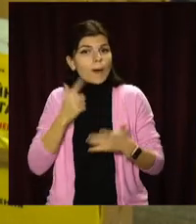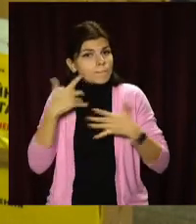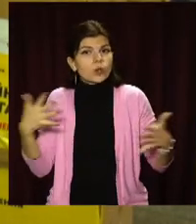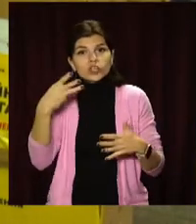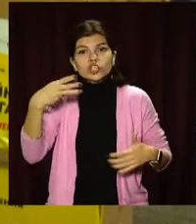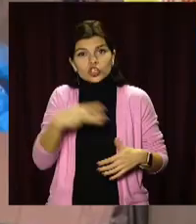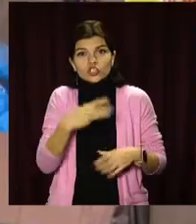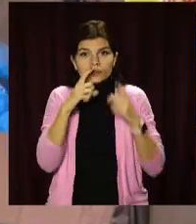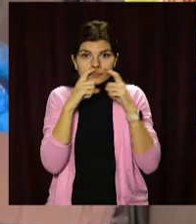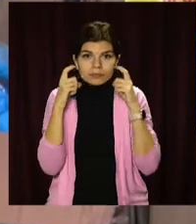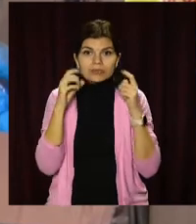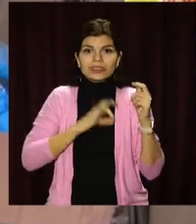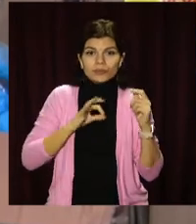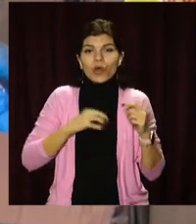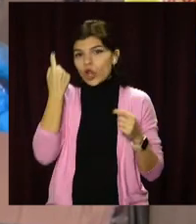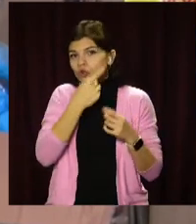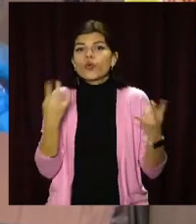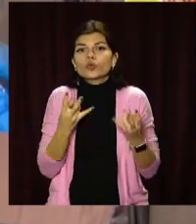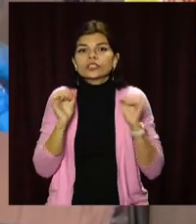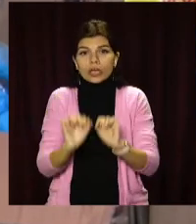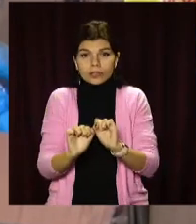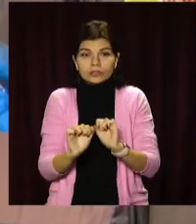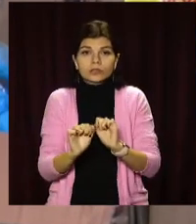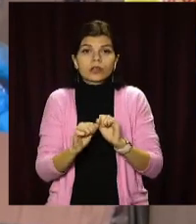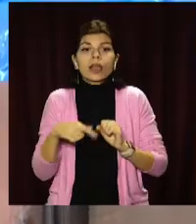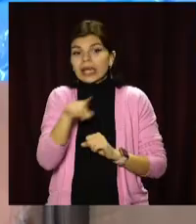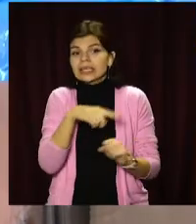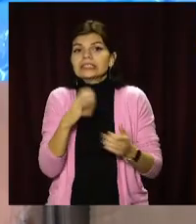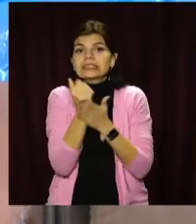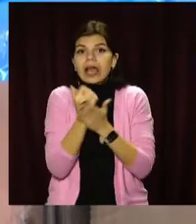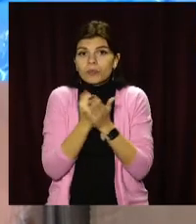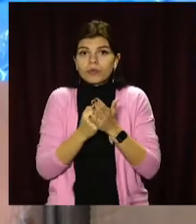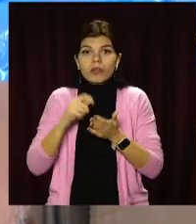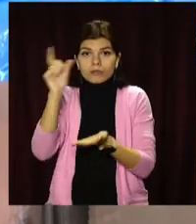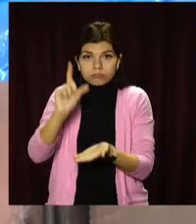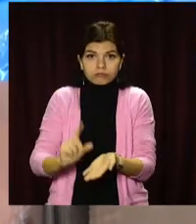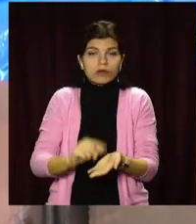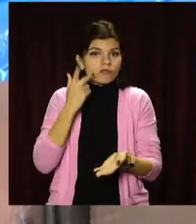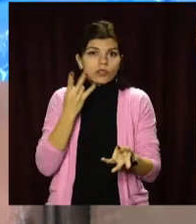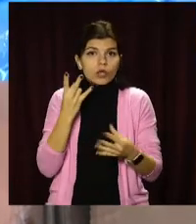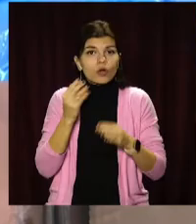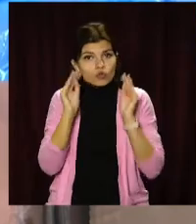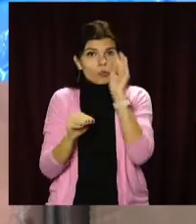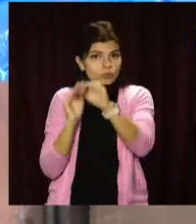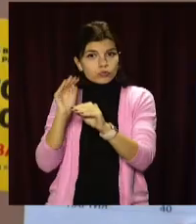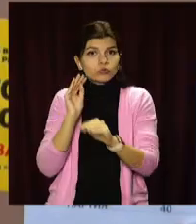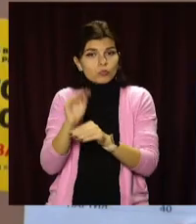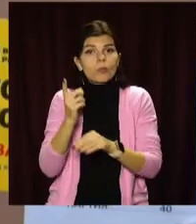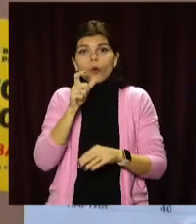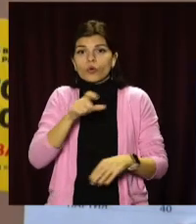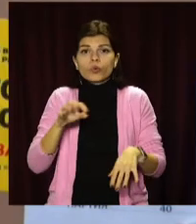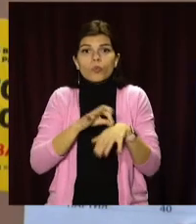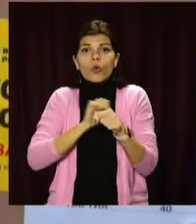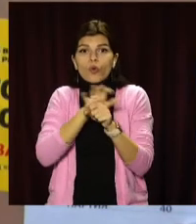3 тисячі штук засобів індивідуального захисту. Їхні запаси треба постійно поповнювати, бо кількість пацієнтів